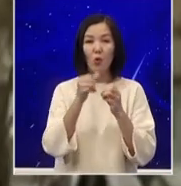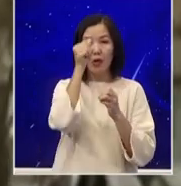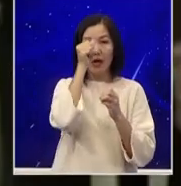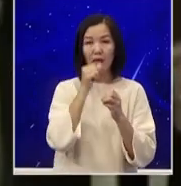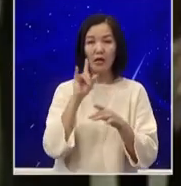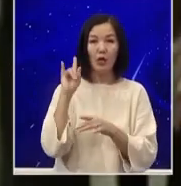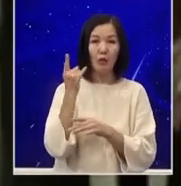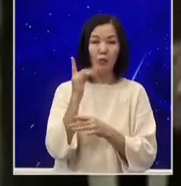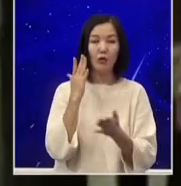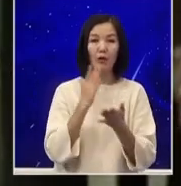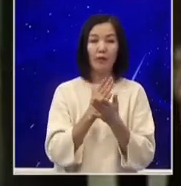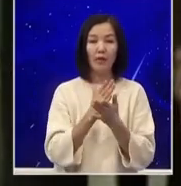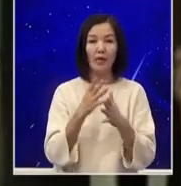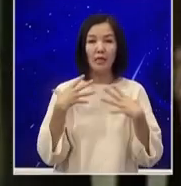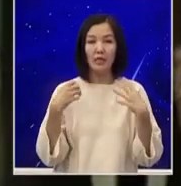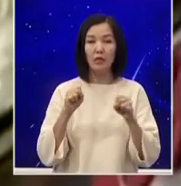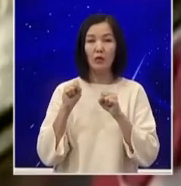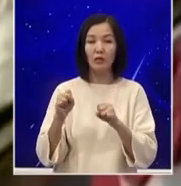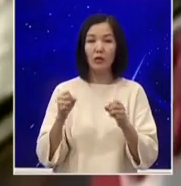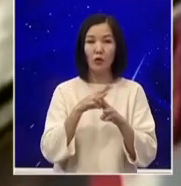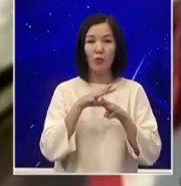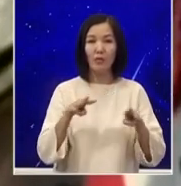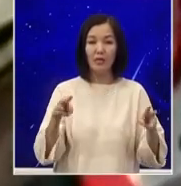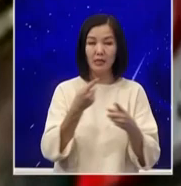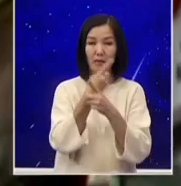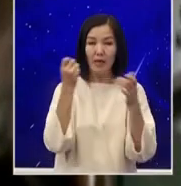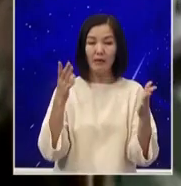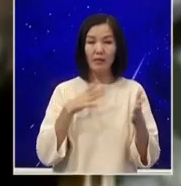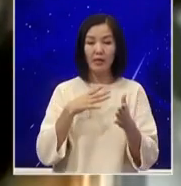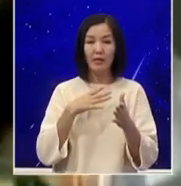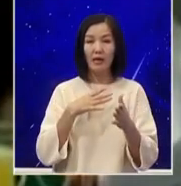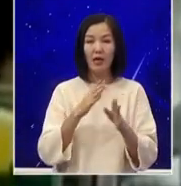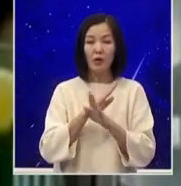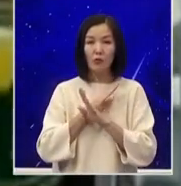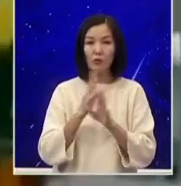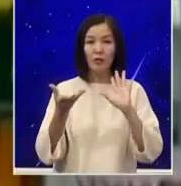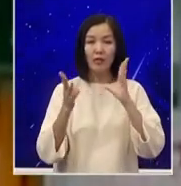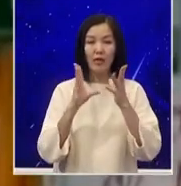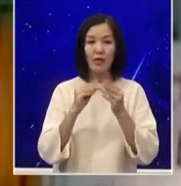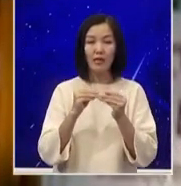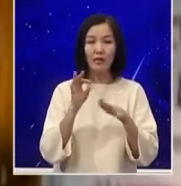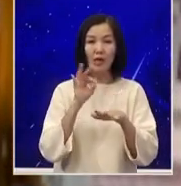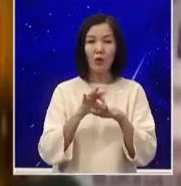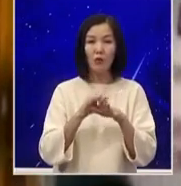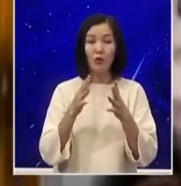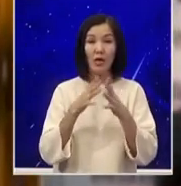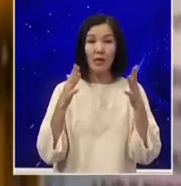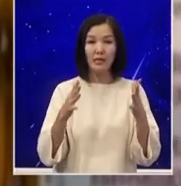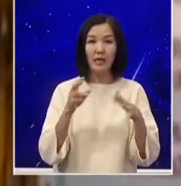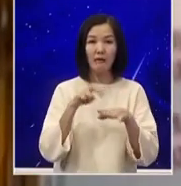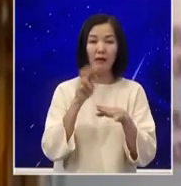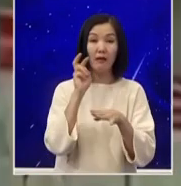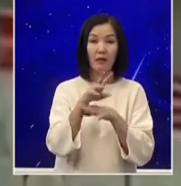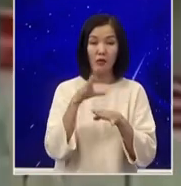екен. Бұл туралы елдің денсаулық сақтау министрлігі мәлімдеді. Айтуларынша, көз жұмғандардың көбі аурулары асқынғанда ғана